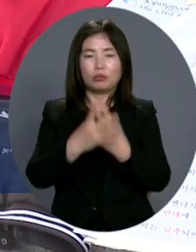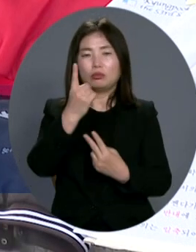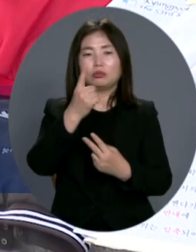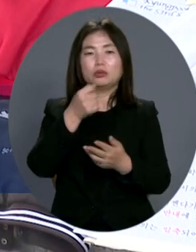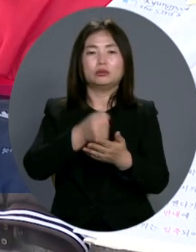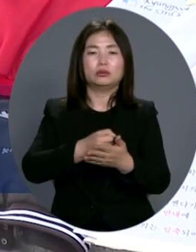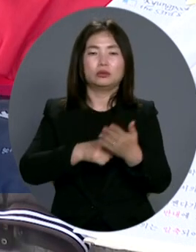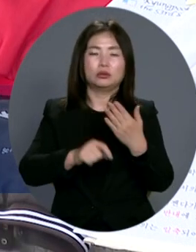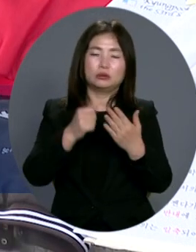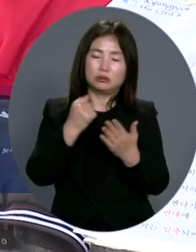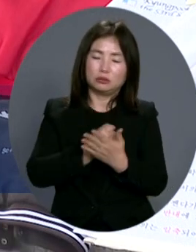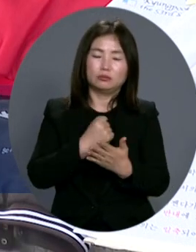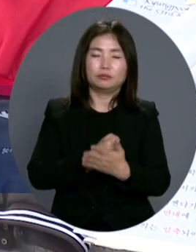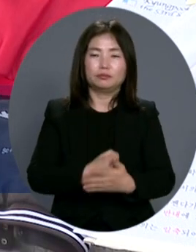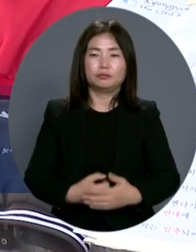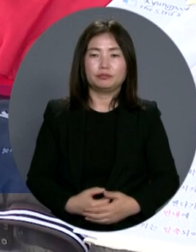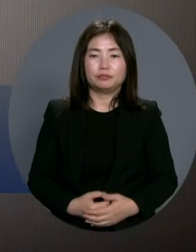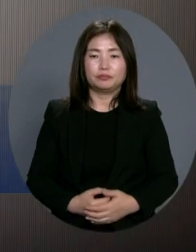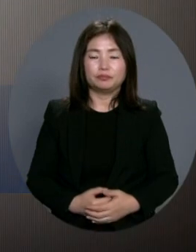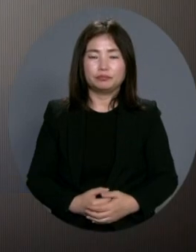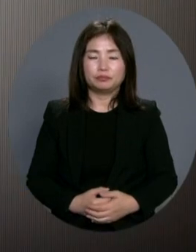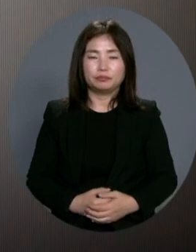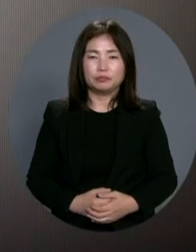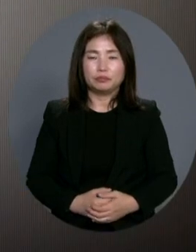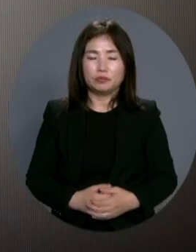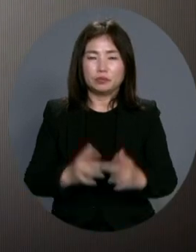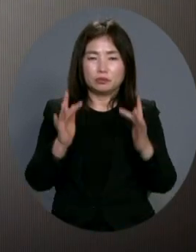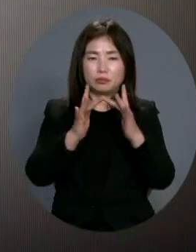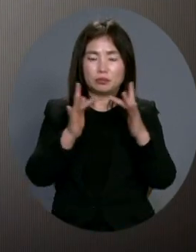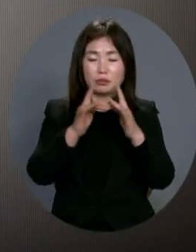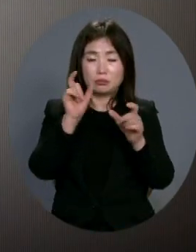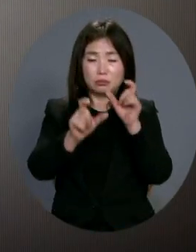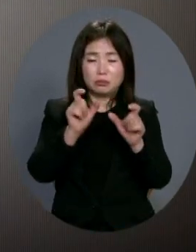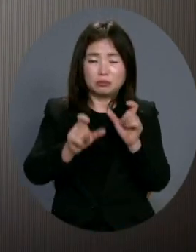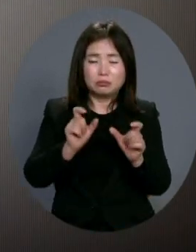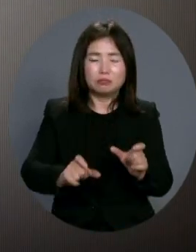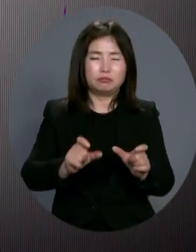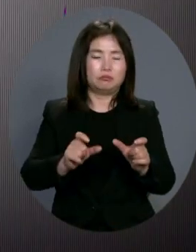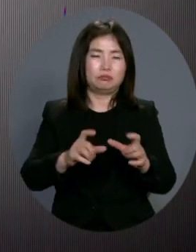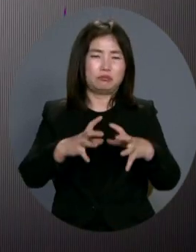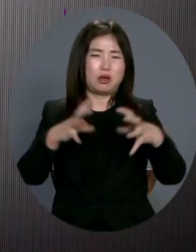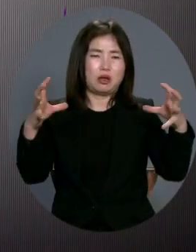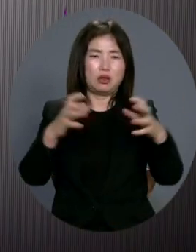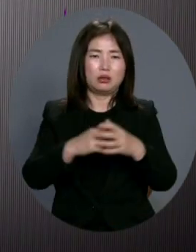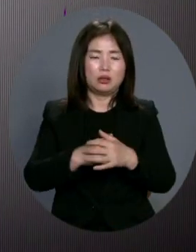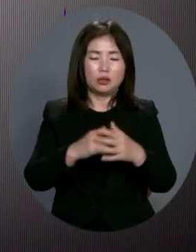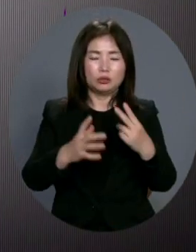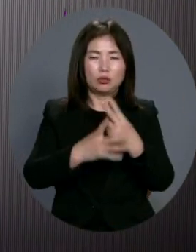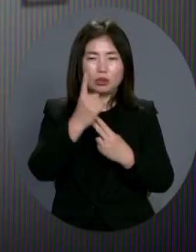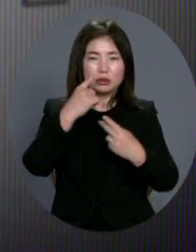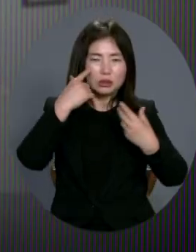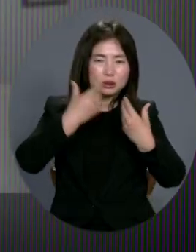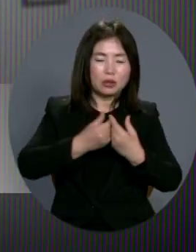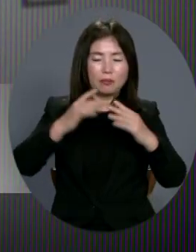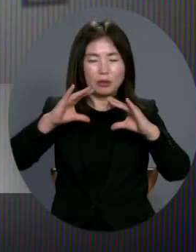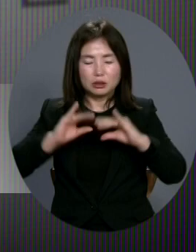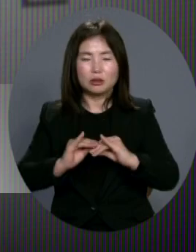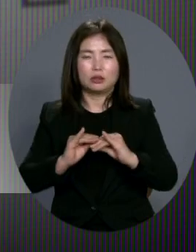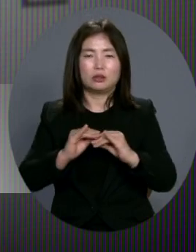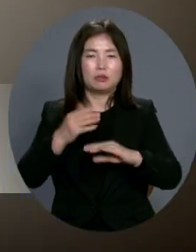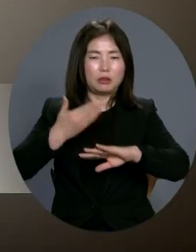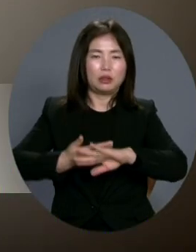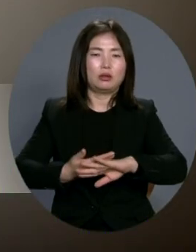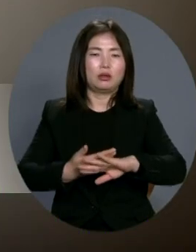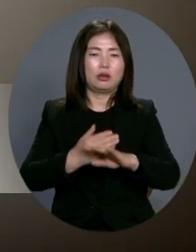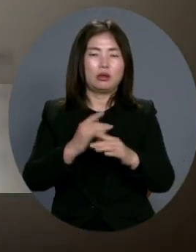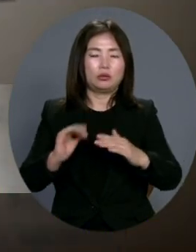결정을 내린 것에 대해서 좀 유감스럽게 생각해서. 온라인 커뮤니티도 술렁이고 있습니다. 통합을 찬성, 반대하거나